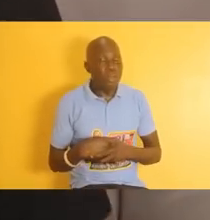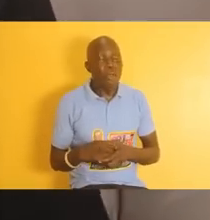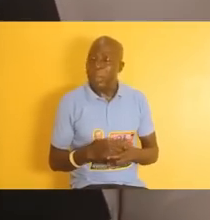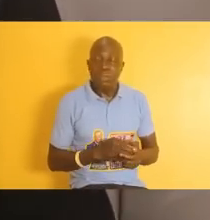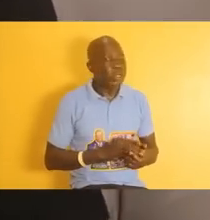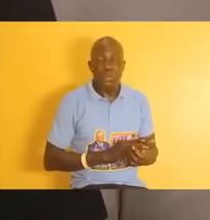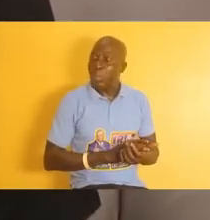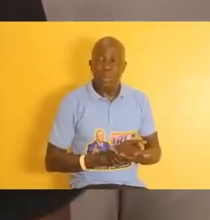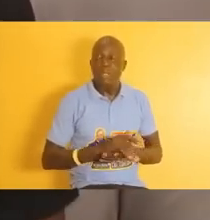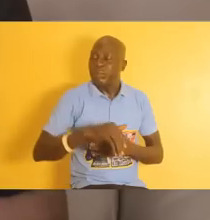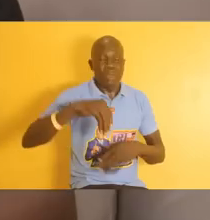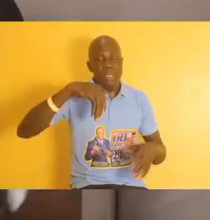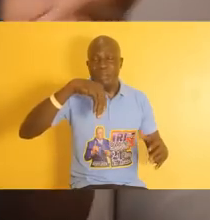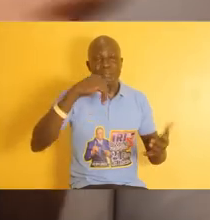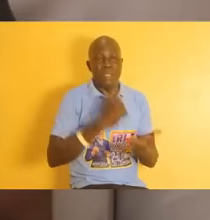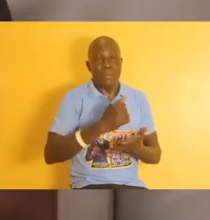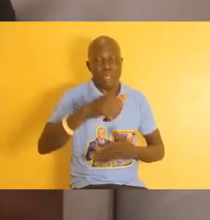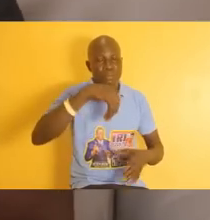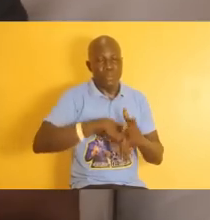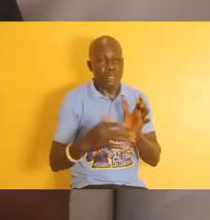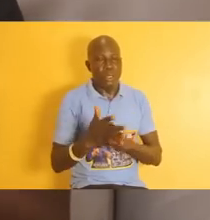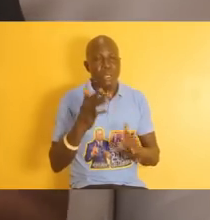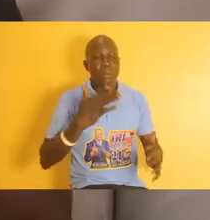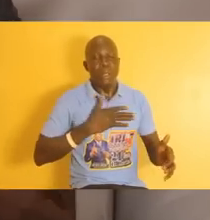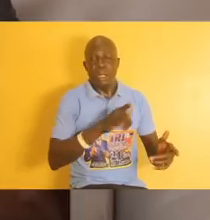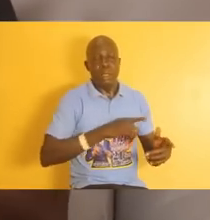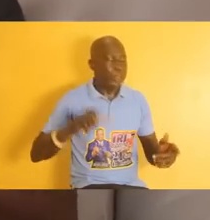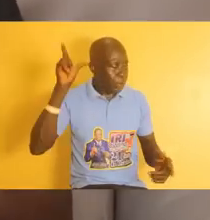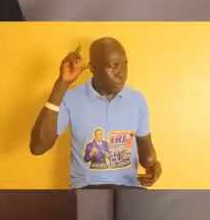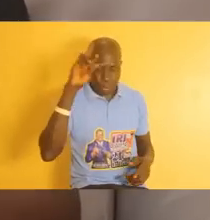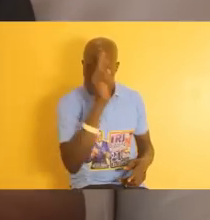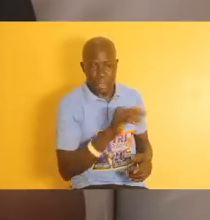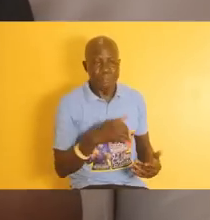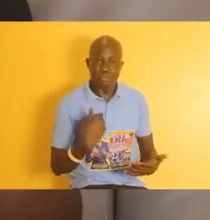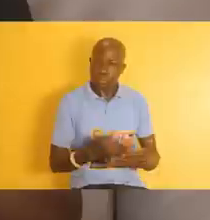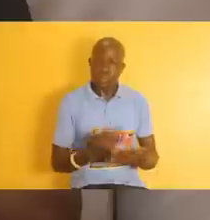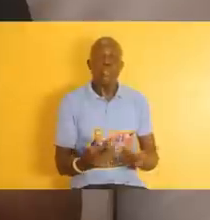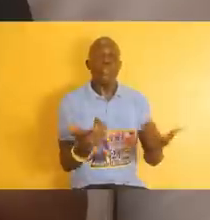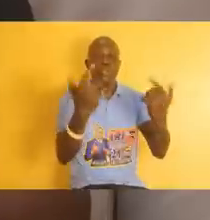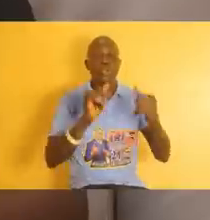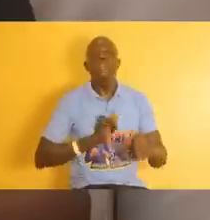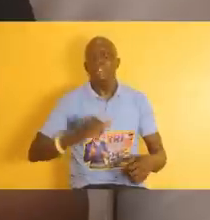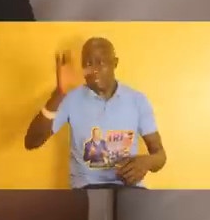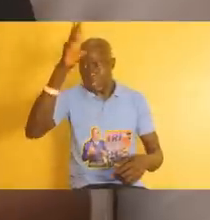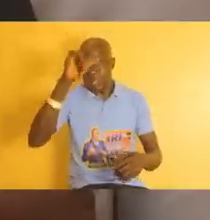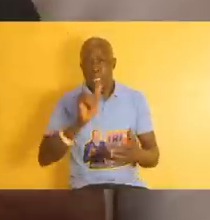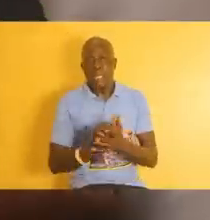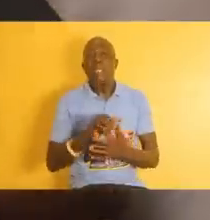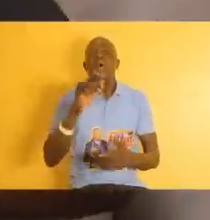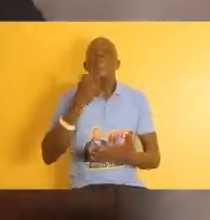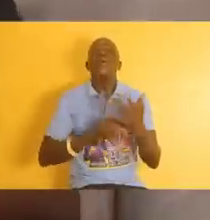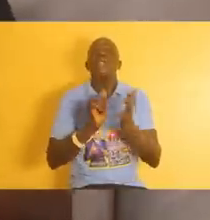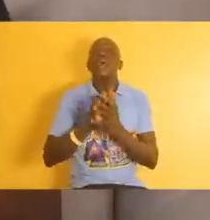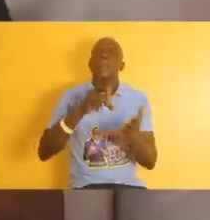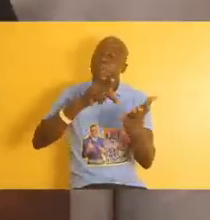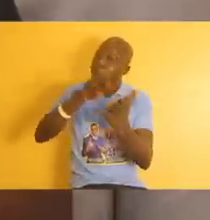Oh my God. Oh my God. Oh my God. Oh my God. Oh my God. Oh my God. Oh my God. Oh my God. Oh my God. Oh my God. Oh my God. Oh my God. Oh my God. Oh my God. Oh my God. Oh my God. Oh my God. Oh my God. Oh my God. Oh my God.